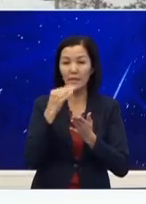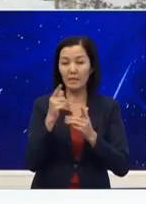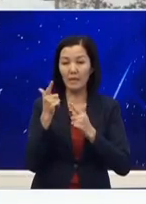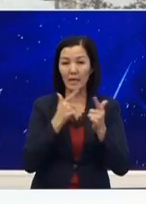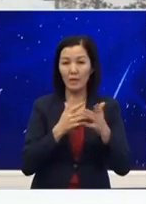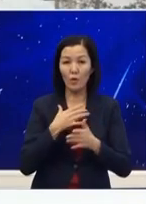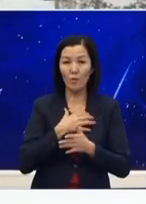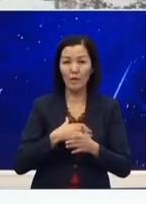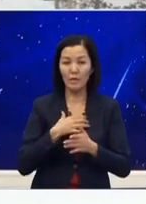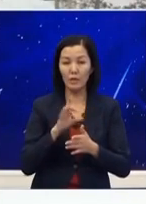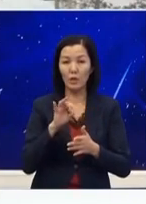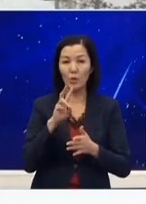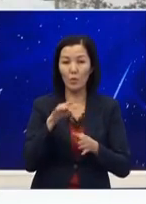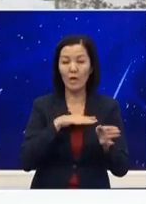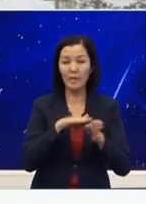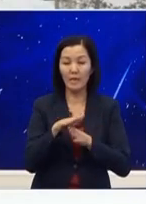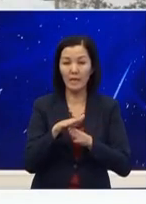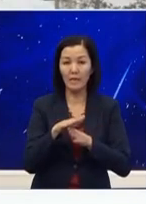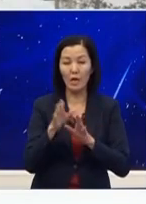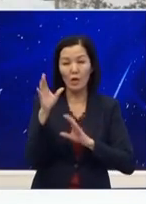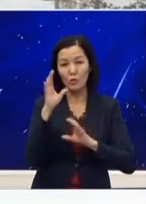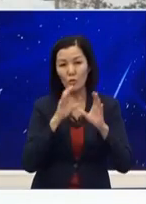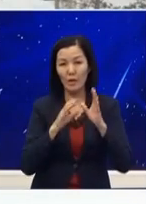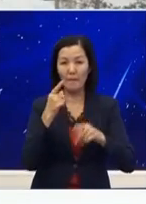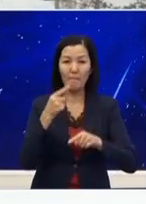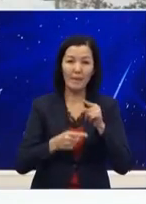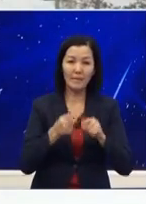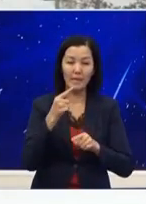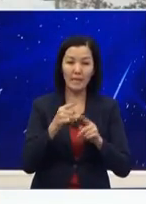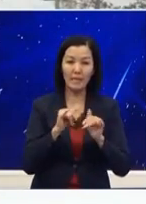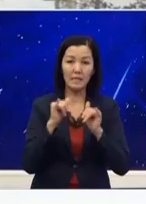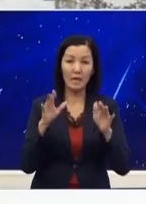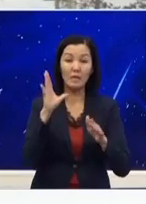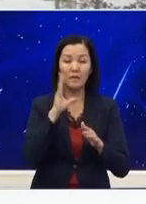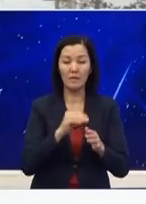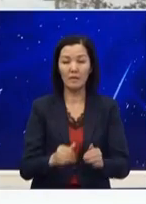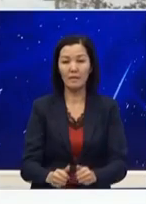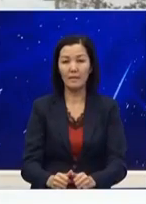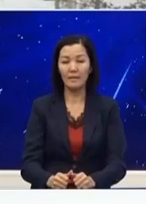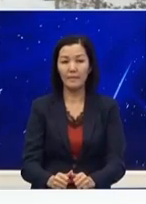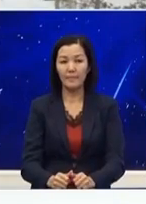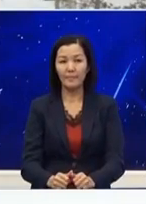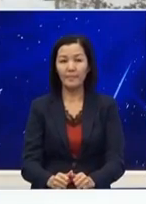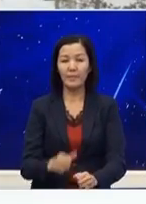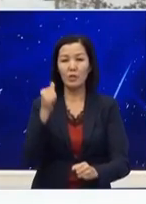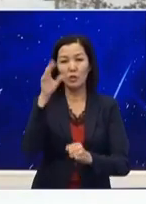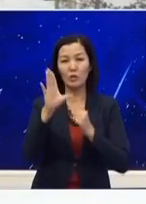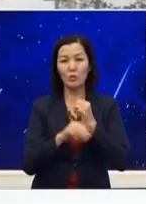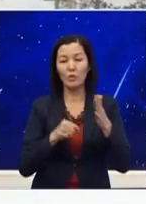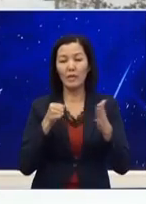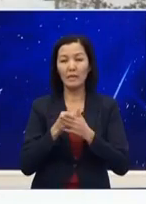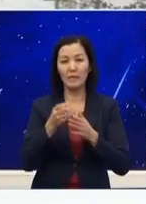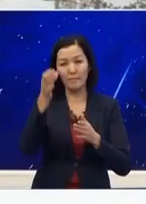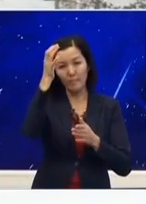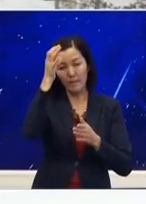рөл ойнайтын болады. Бұл жоғарғы оқу орындары арасындағы бәсекелестікті арттырады, дейді жауапты мамандар. Жыл соңына дейін білім